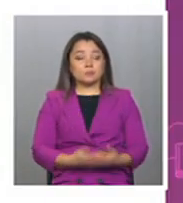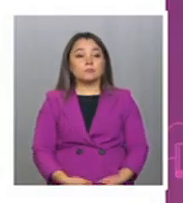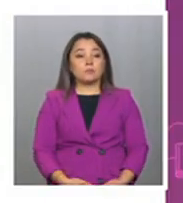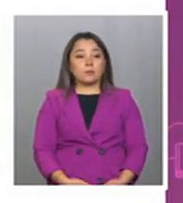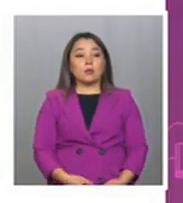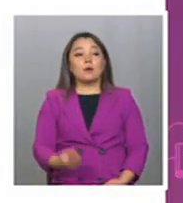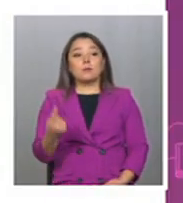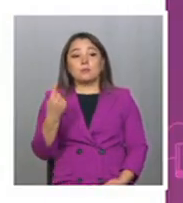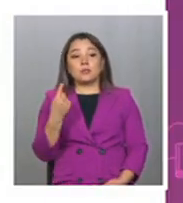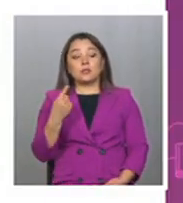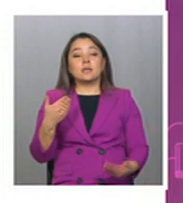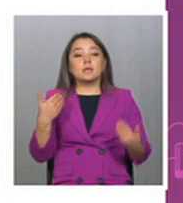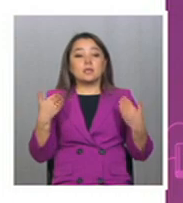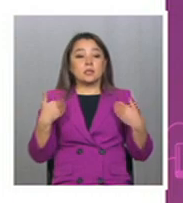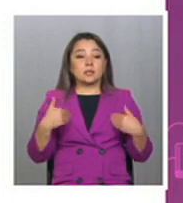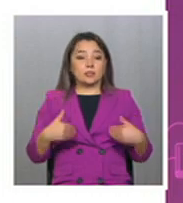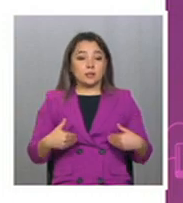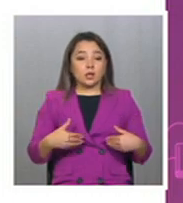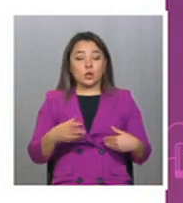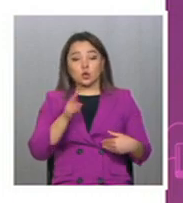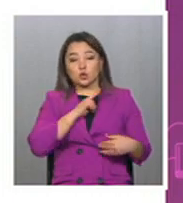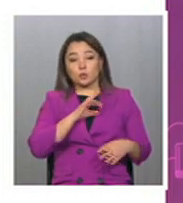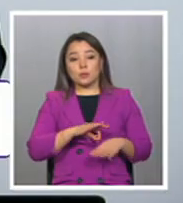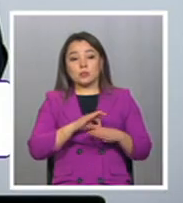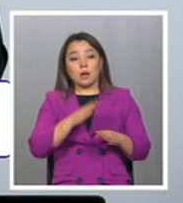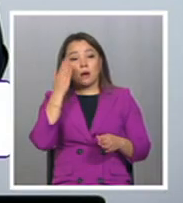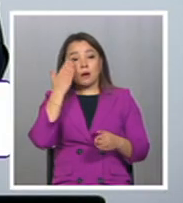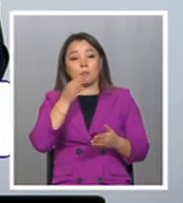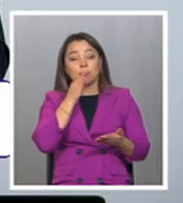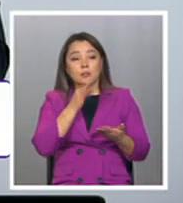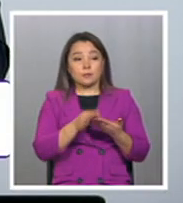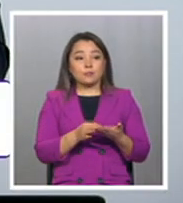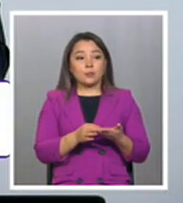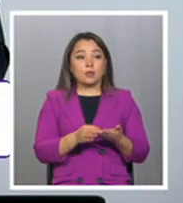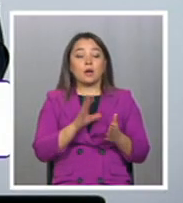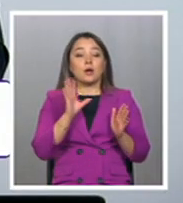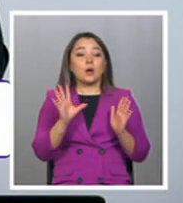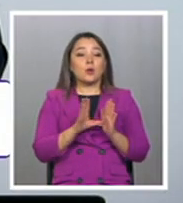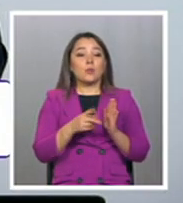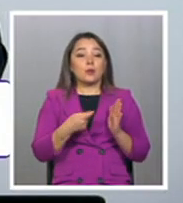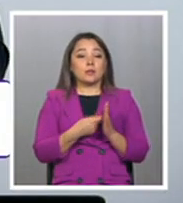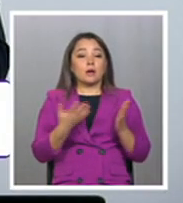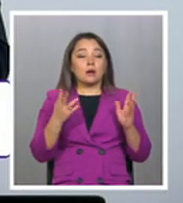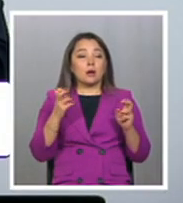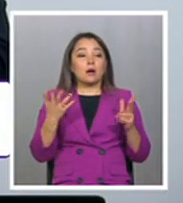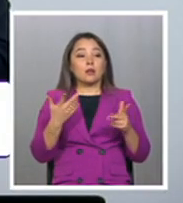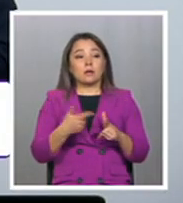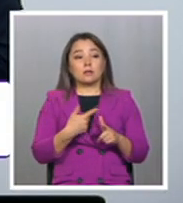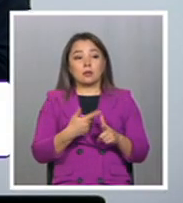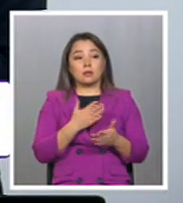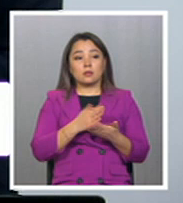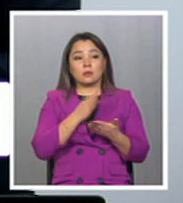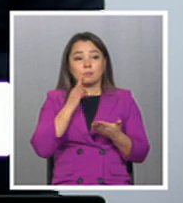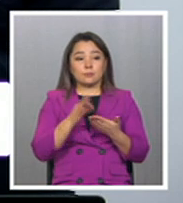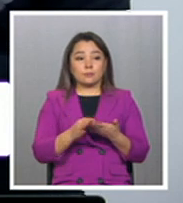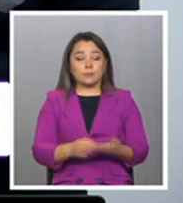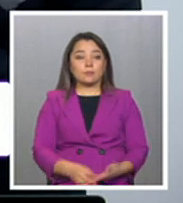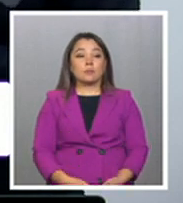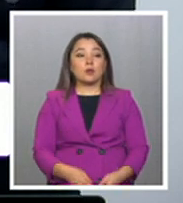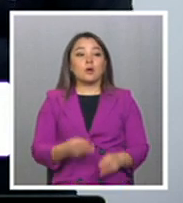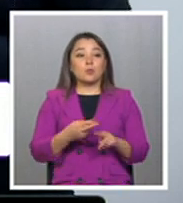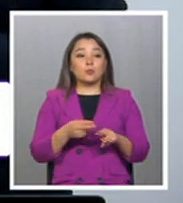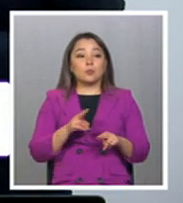Бірінші, дененің жұмыс істеу қабілеті мен қуаты қалай аталады? Яғни